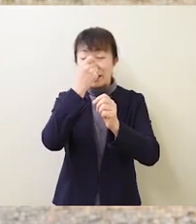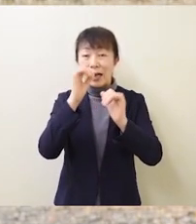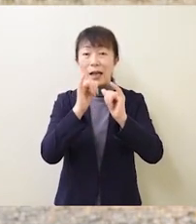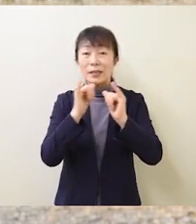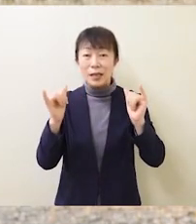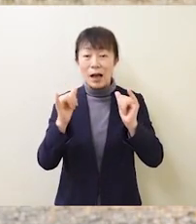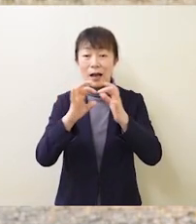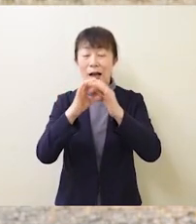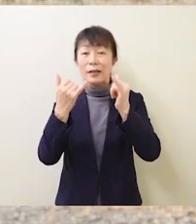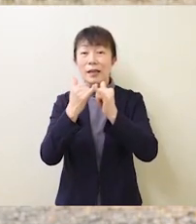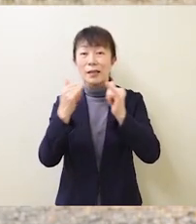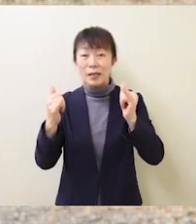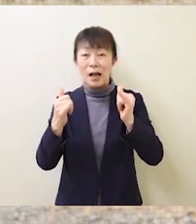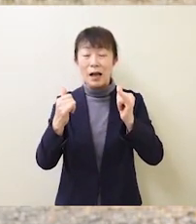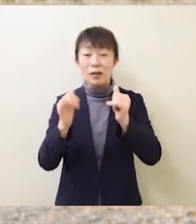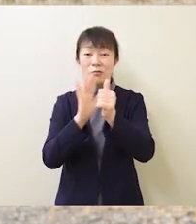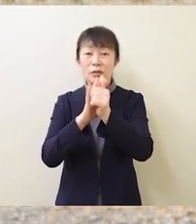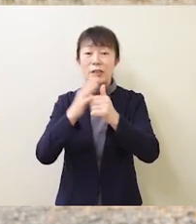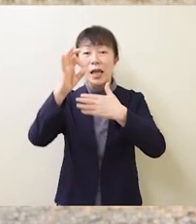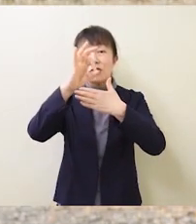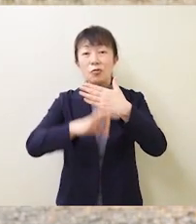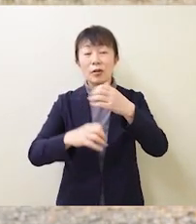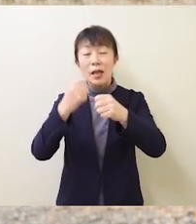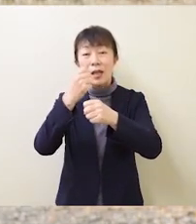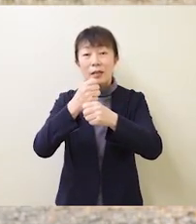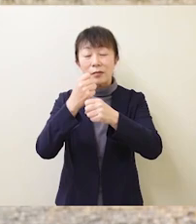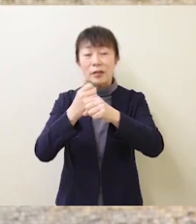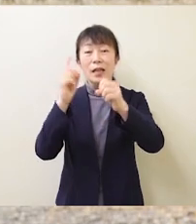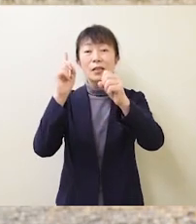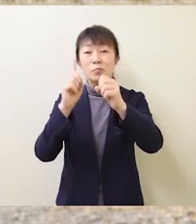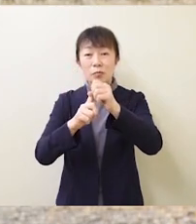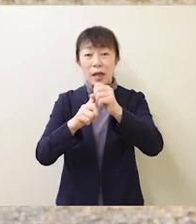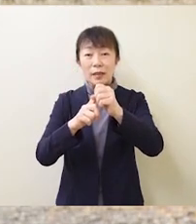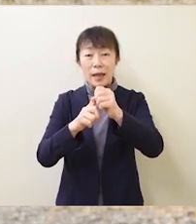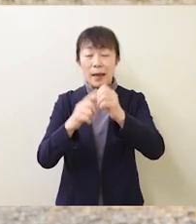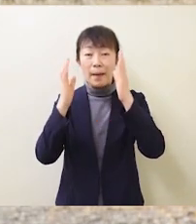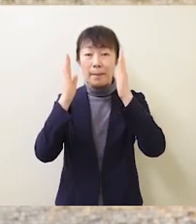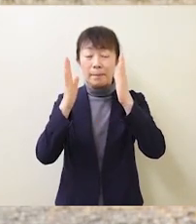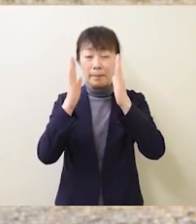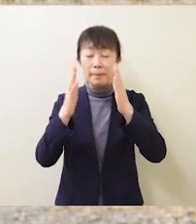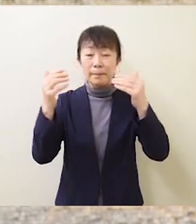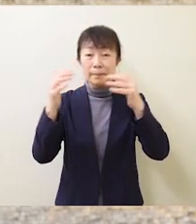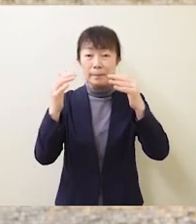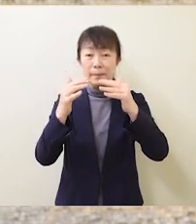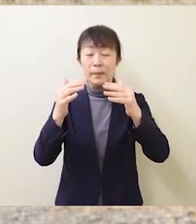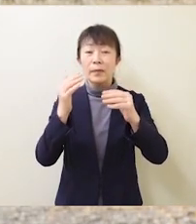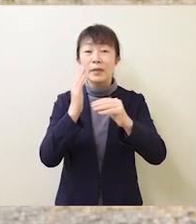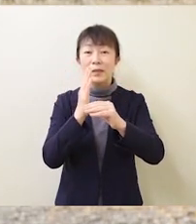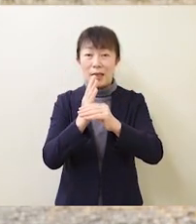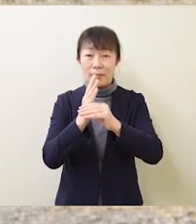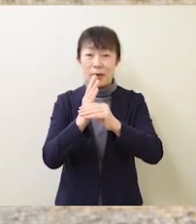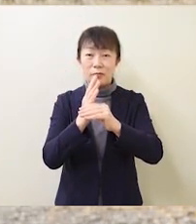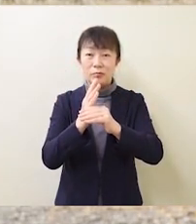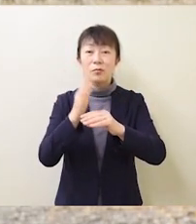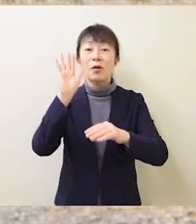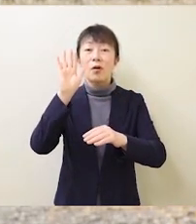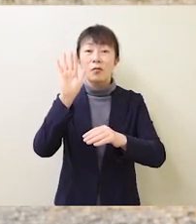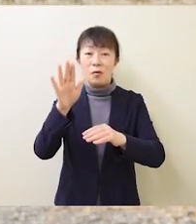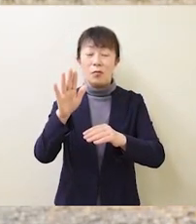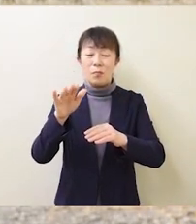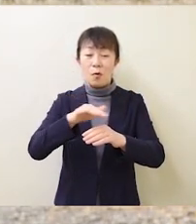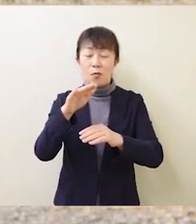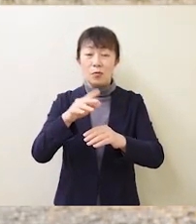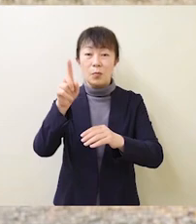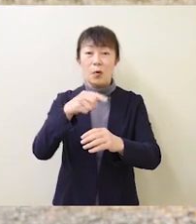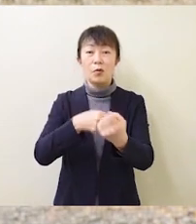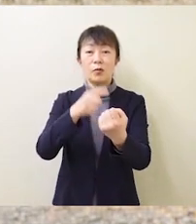その関係者等に対する支援条例の策定に向けて鋭意検討を進めています。今後も子